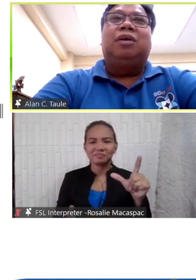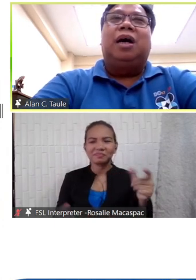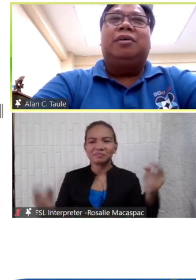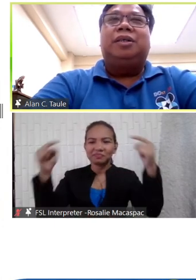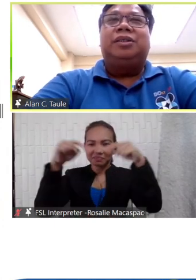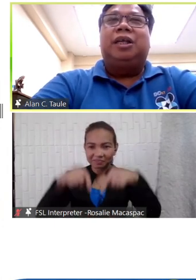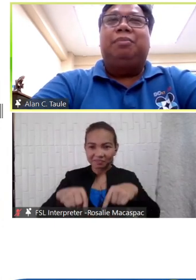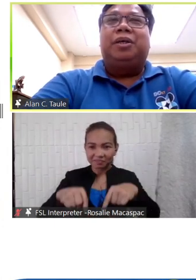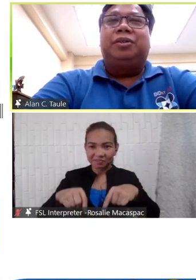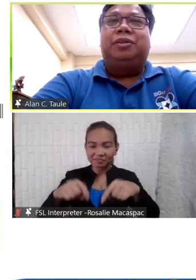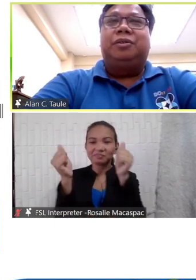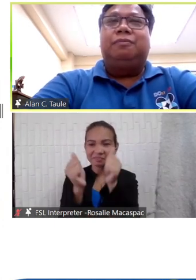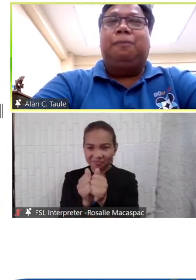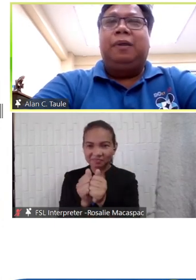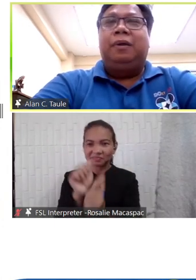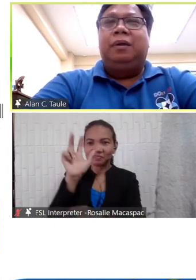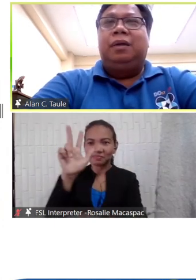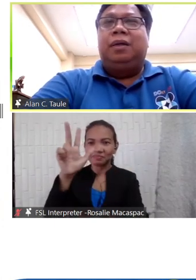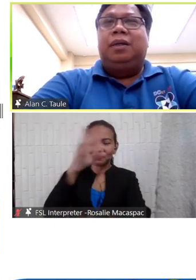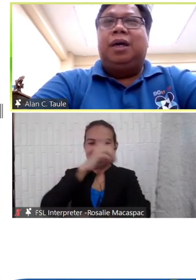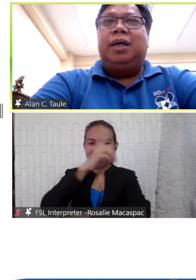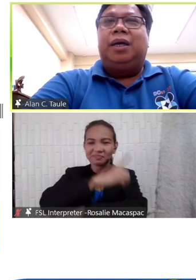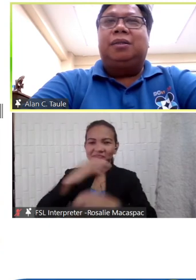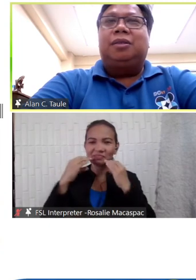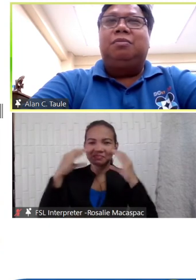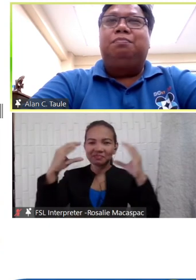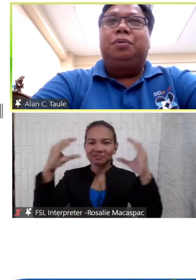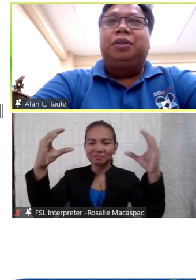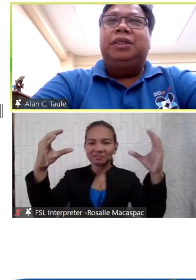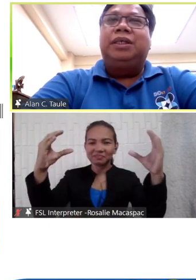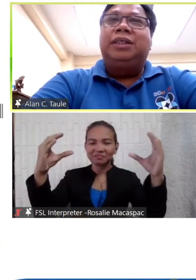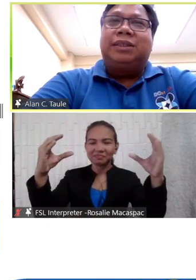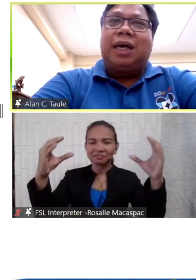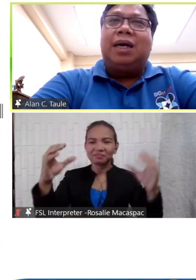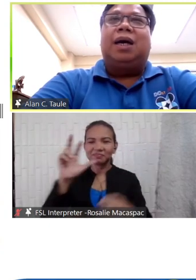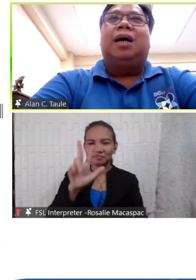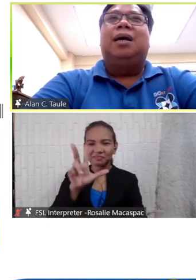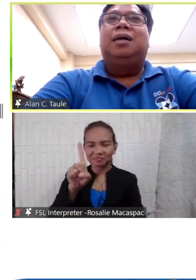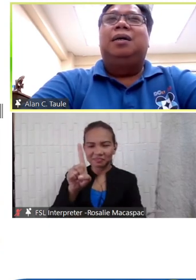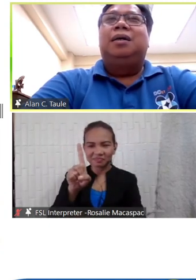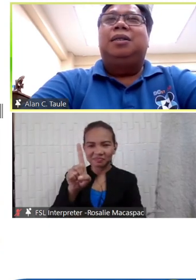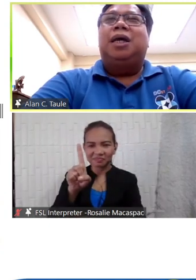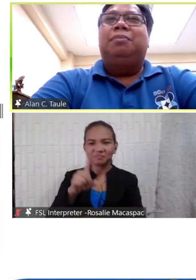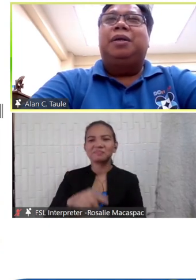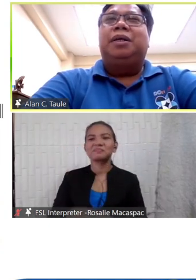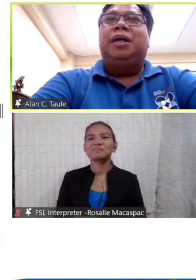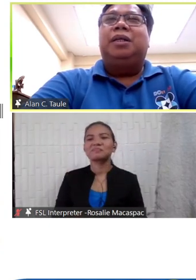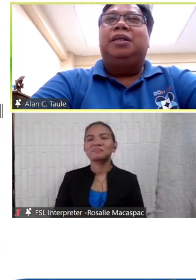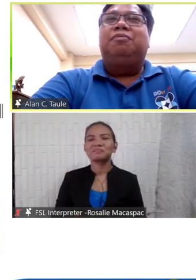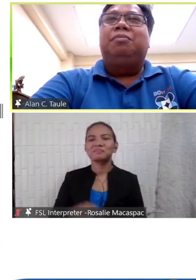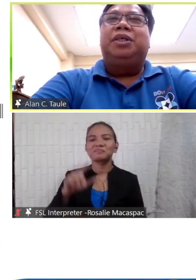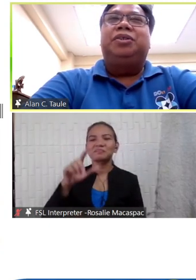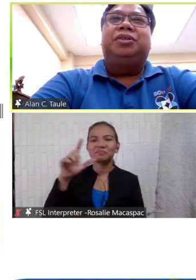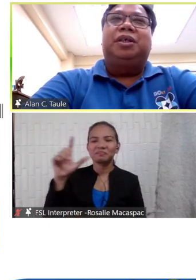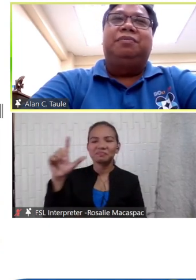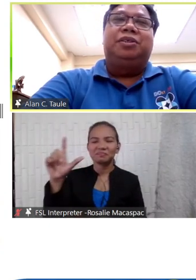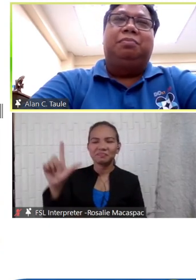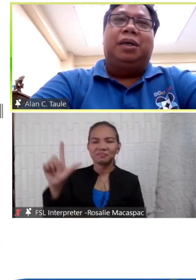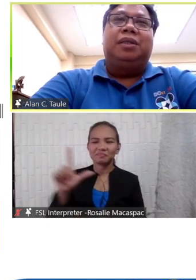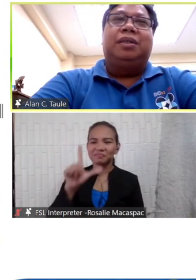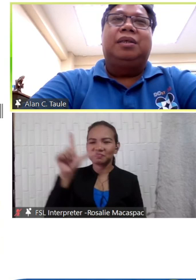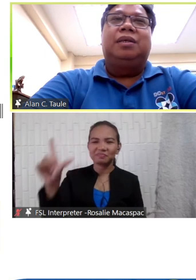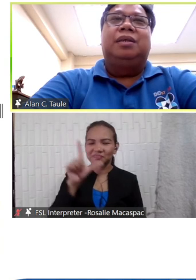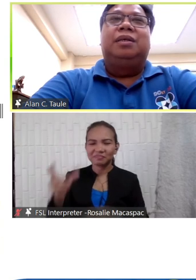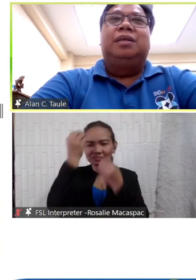ating tatlong araw na selebrasyon ng 31st Library and Information